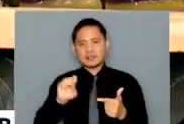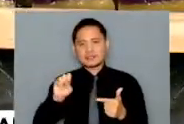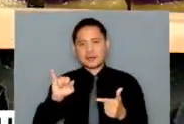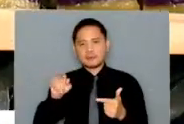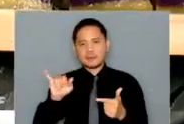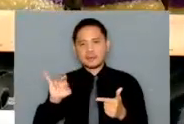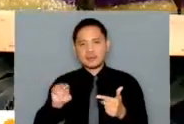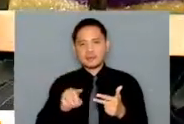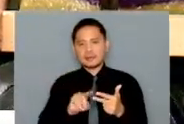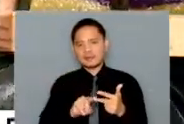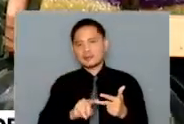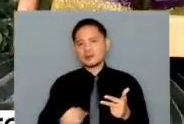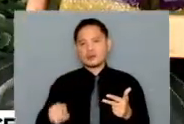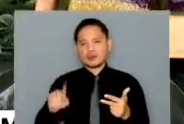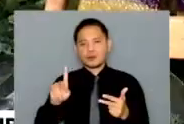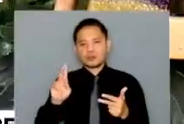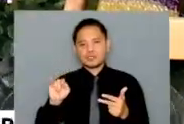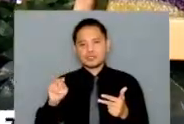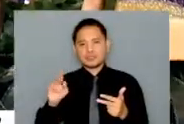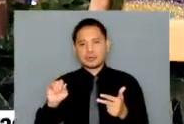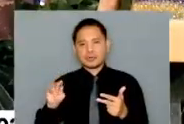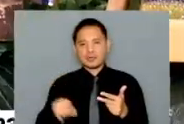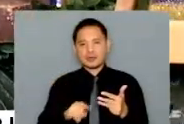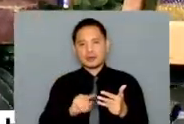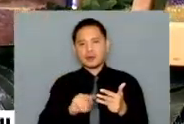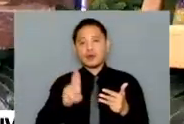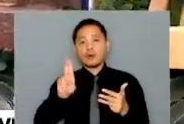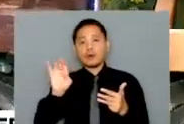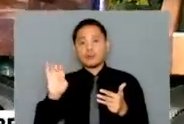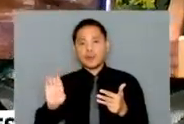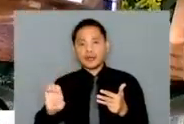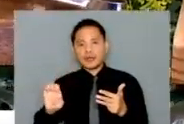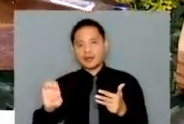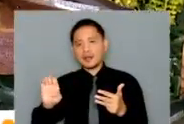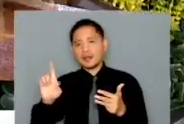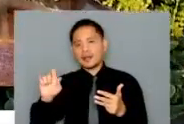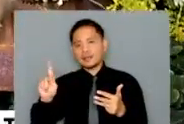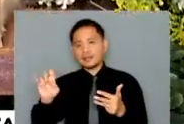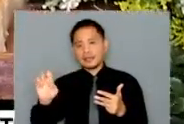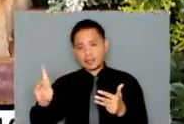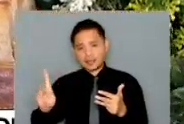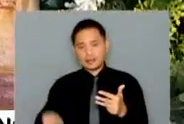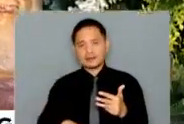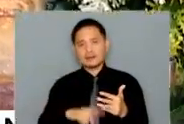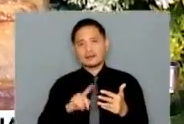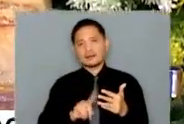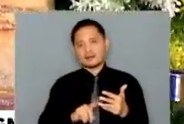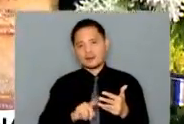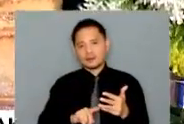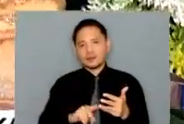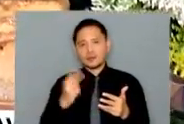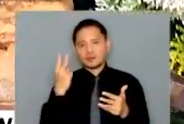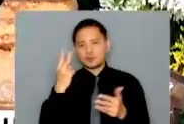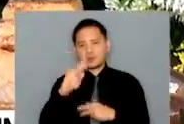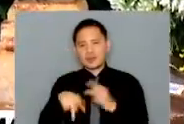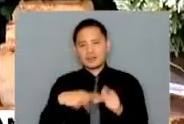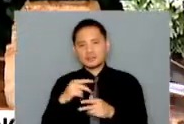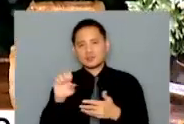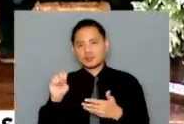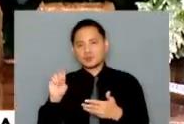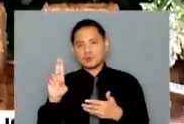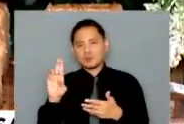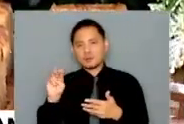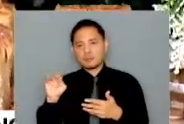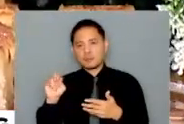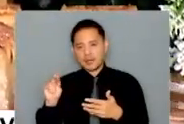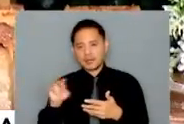kasava, ubilatik. Ubelatik. Ito, okay. Then we have two kinds of suman po, yung antala, yun po yung may tamis